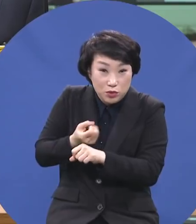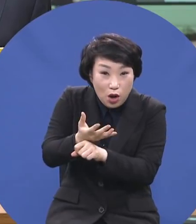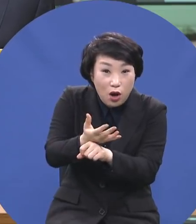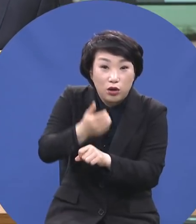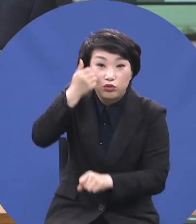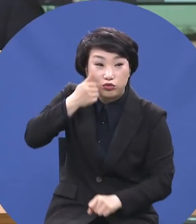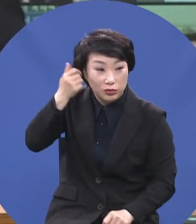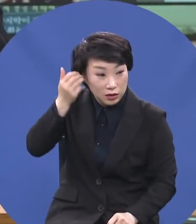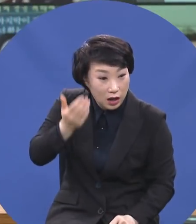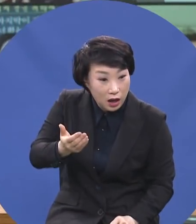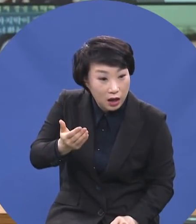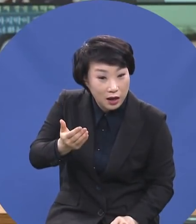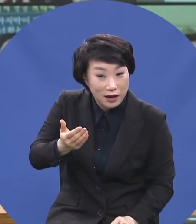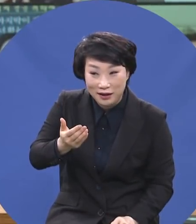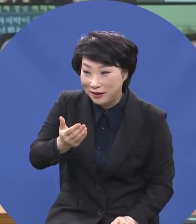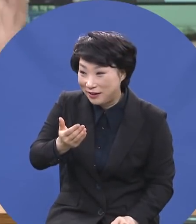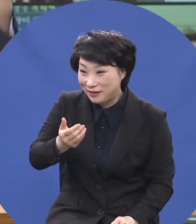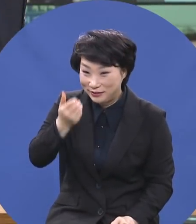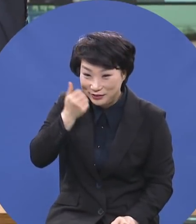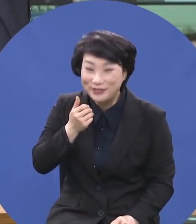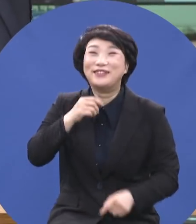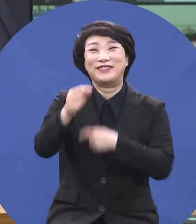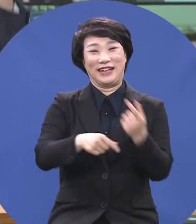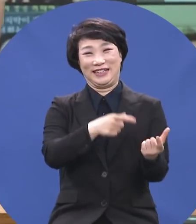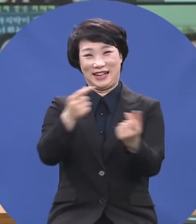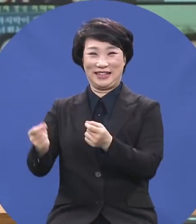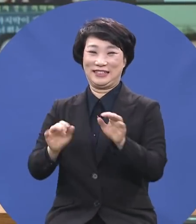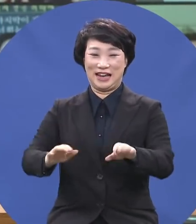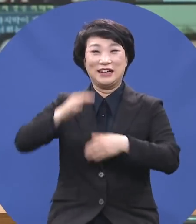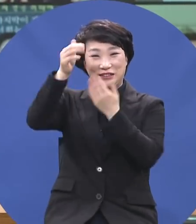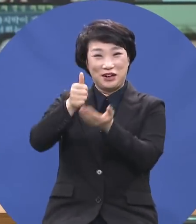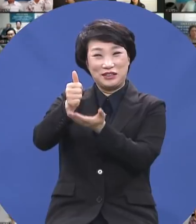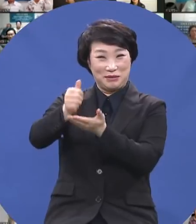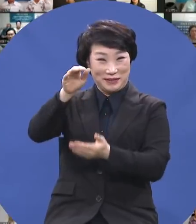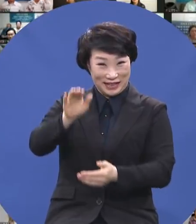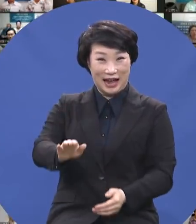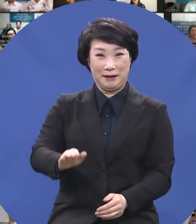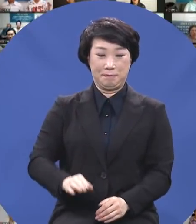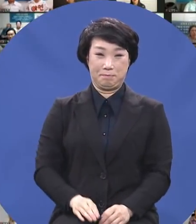이가 누굽니까? 다 같이 성령이시다.